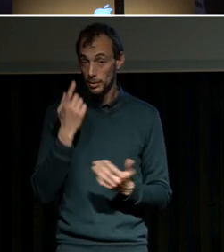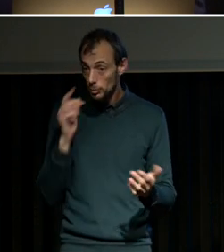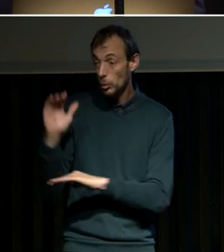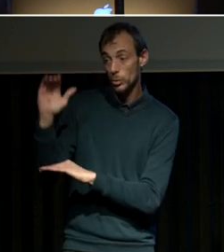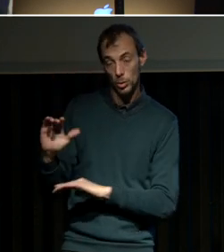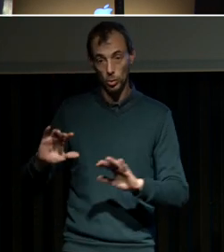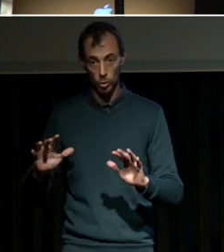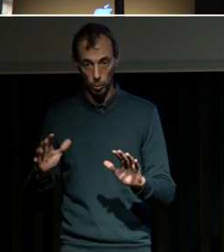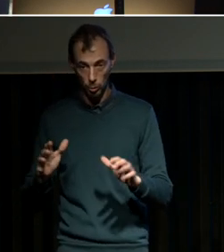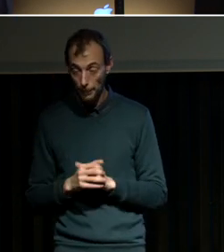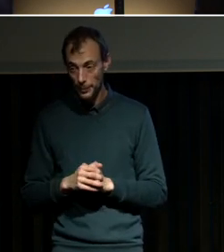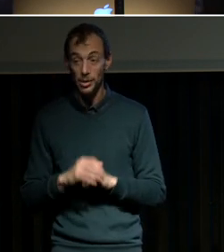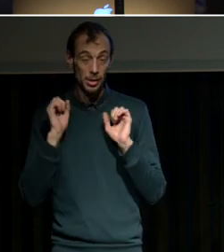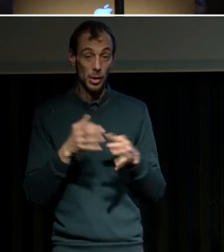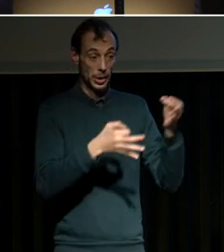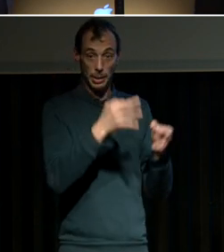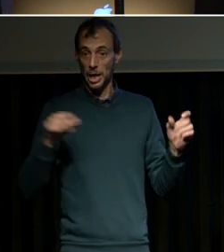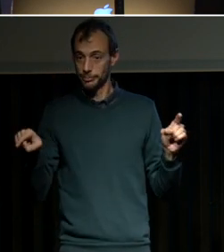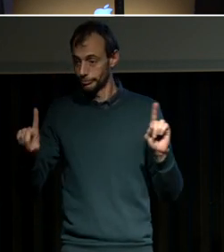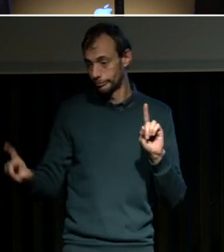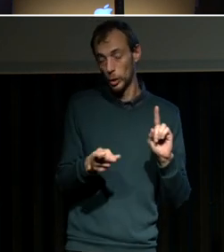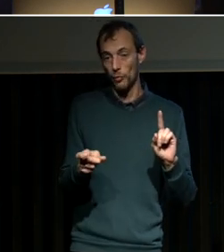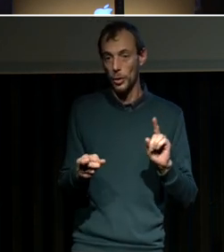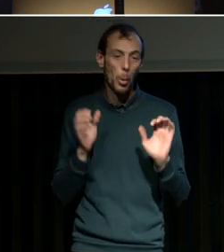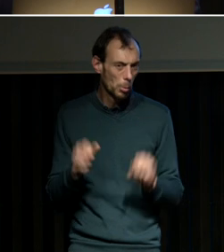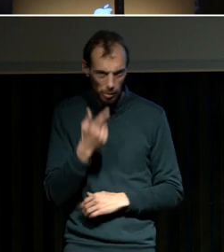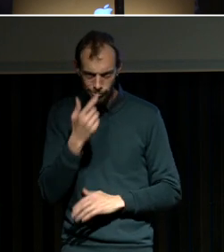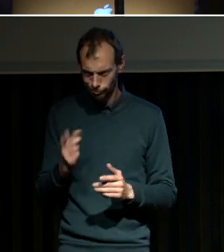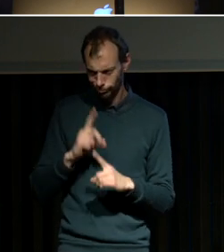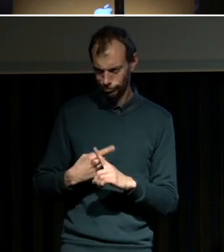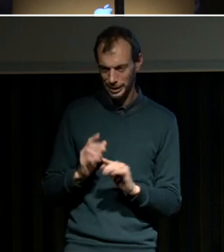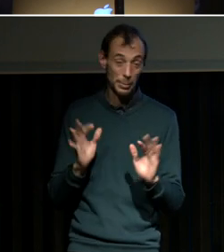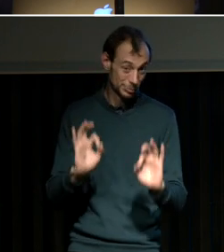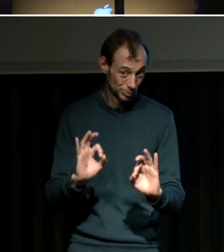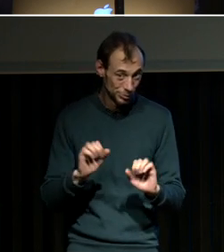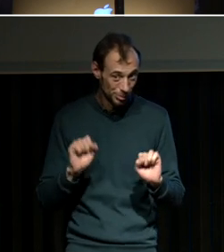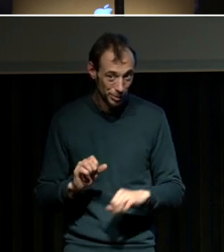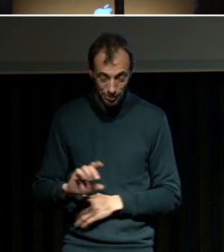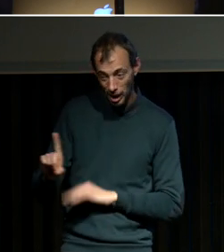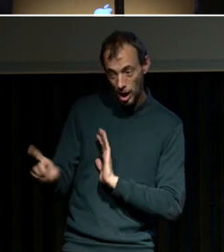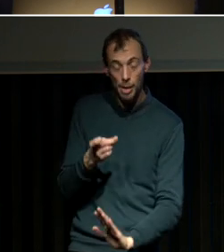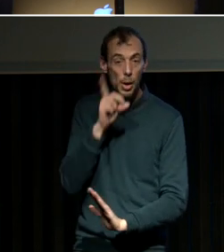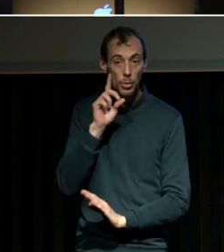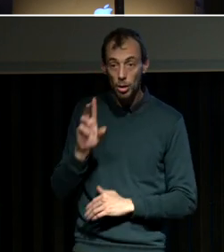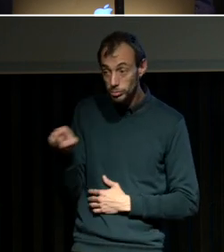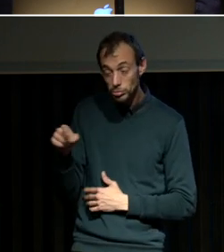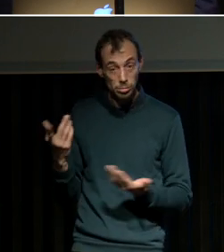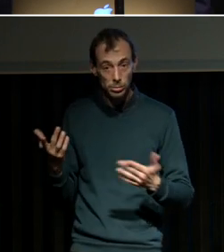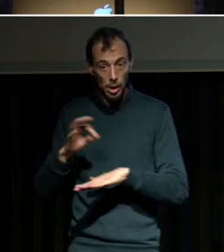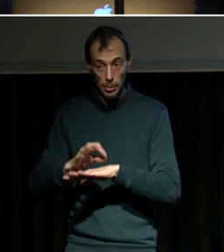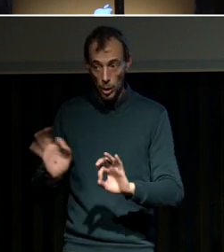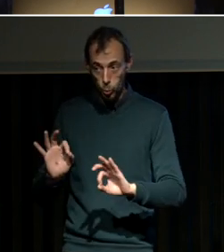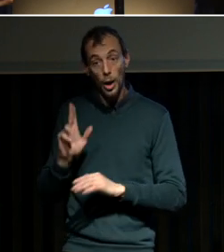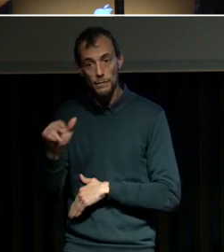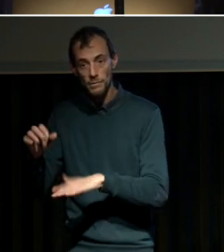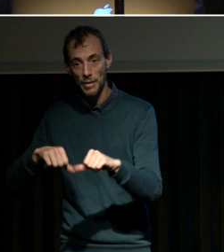qui peut paraître assez incongru, mais oui, pourquoi passer devant le tribunal? On va opérer quelqu'un qui n'est pas malade, c'est strictement interdit.